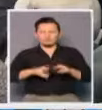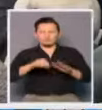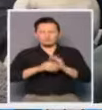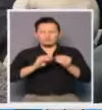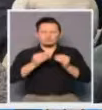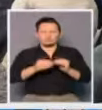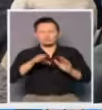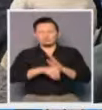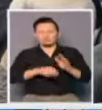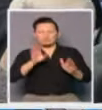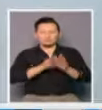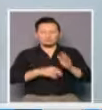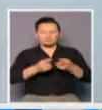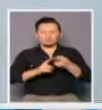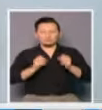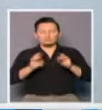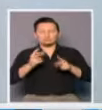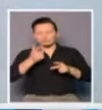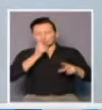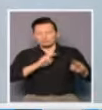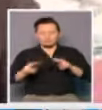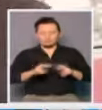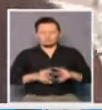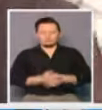избежать различных вредных угроз для независимости страны.